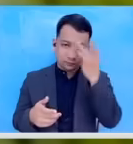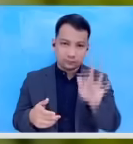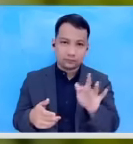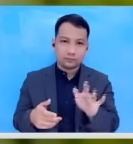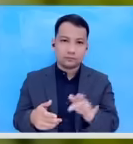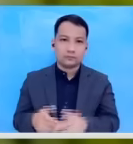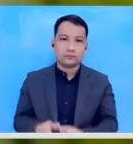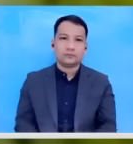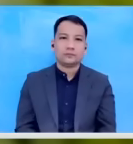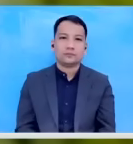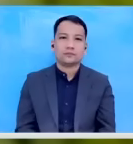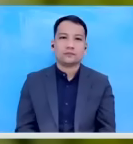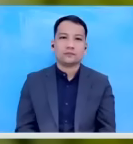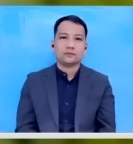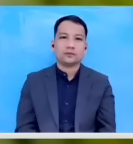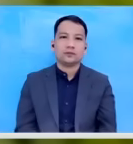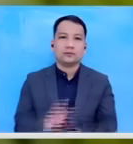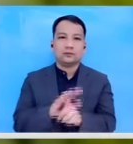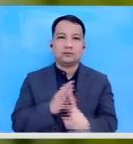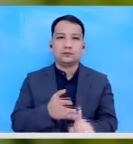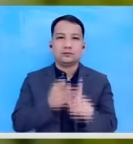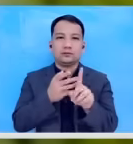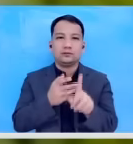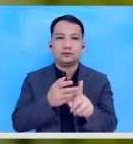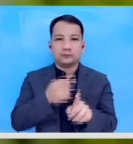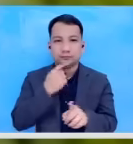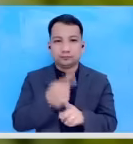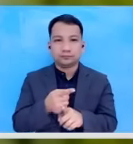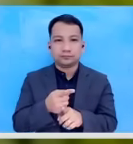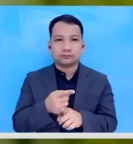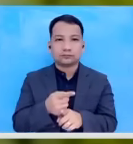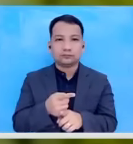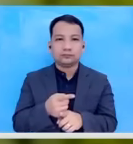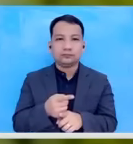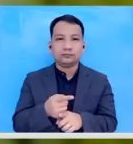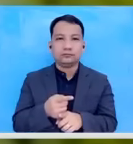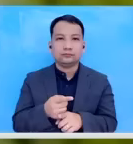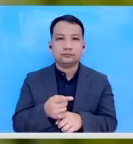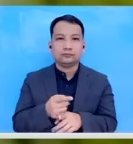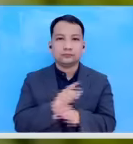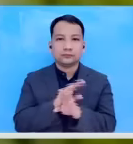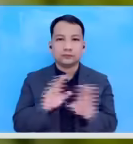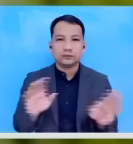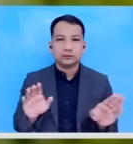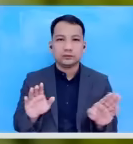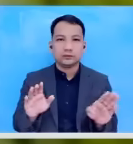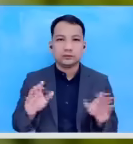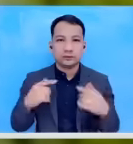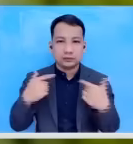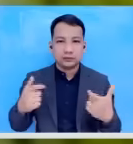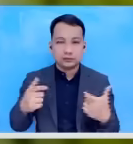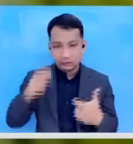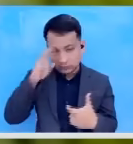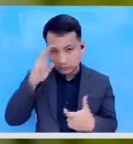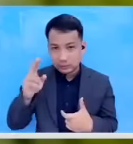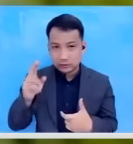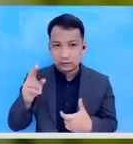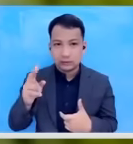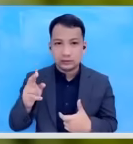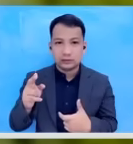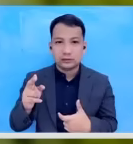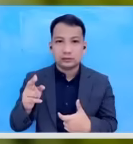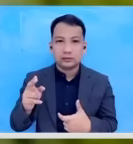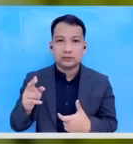Talagang humanga ako, na-solidify yung paghanga ko sa kanya bilang hindi actor. Siya yung matipuno, tall, dark, and handsome. Hindi ganun